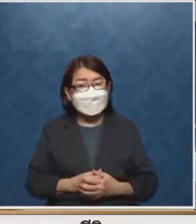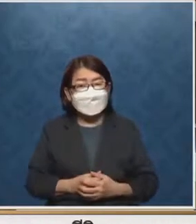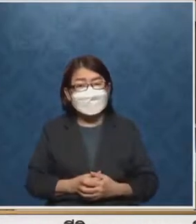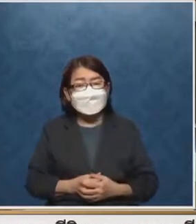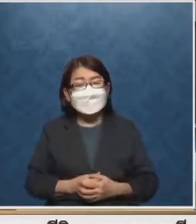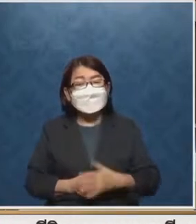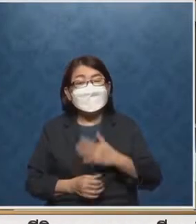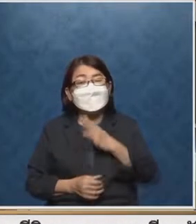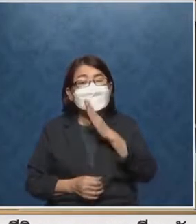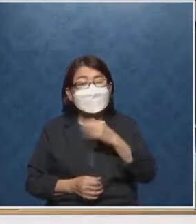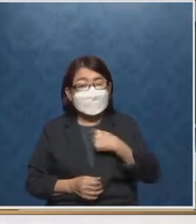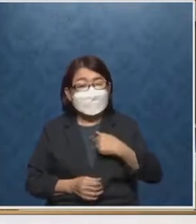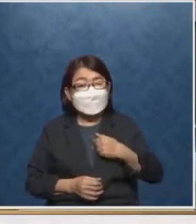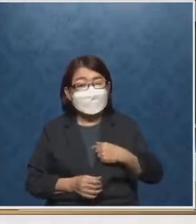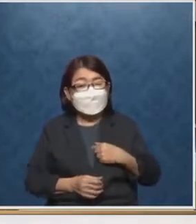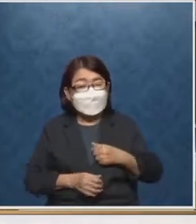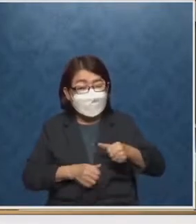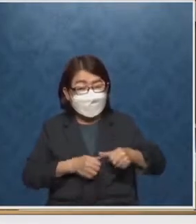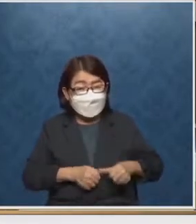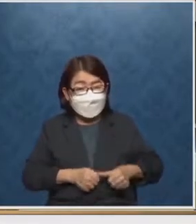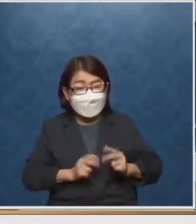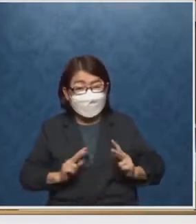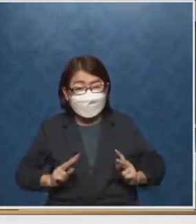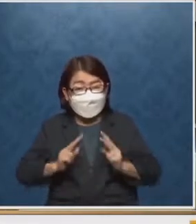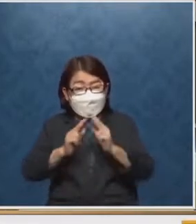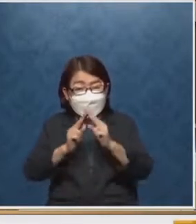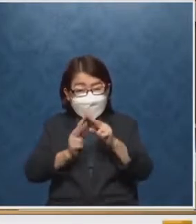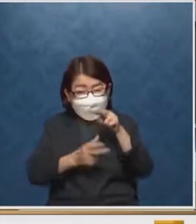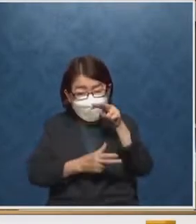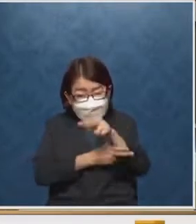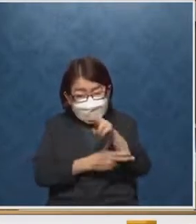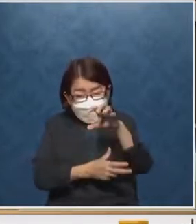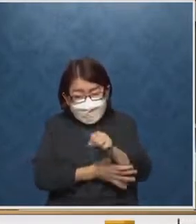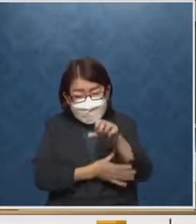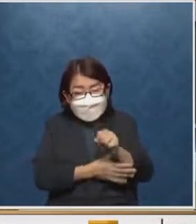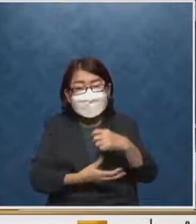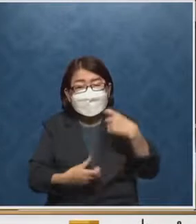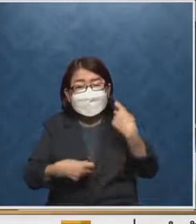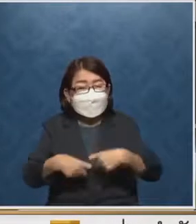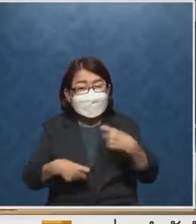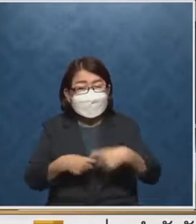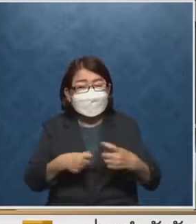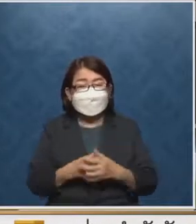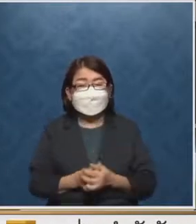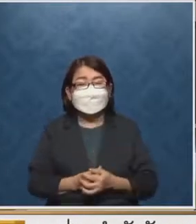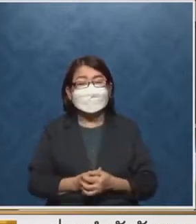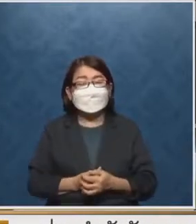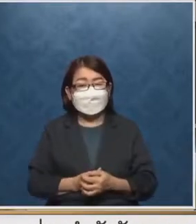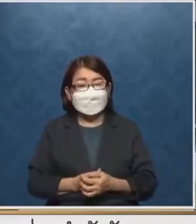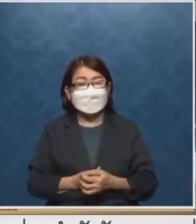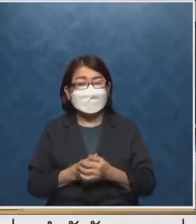ขนาดเราเป็นกระทรวงเนี่ยผมว่าเขาก็ยังเฝ้ายากมากนะครับฉะนั้นเนี่ย